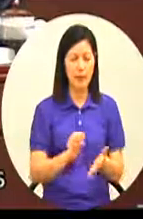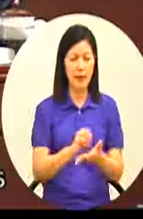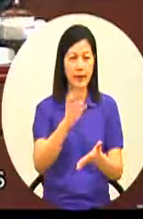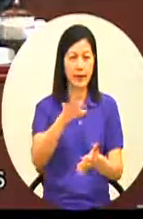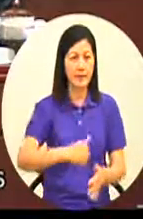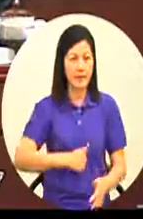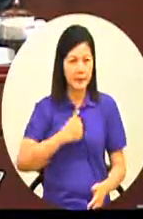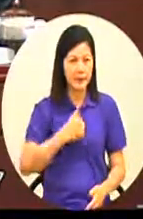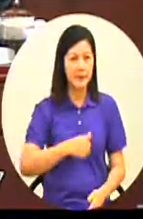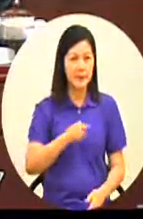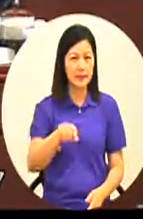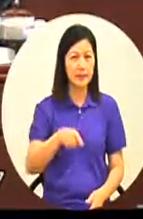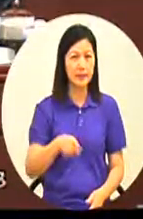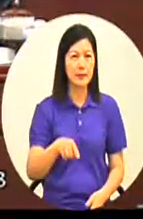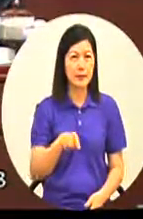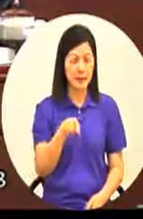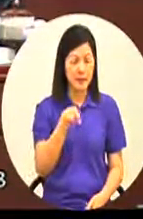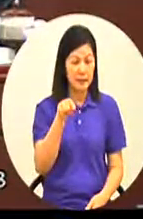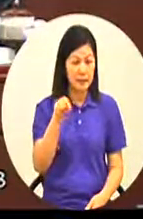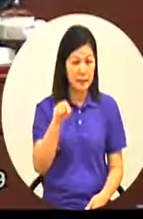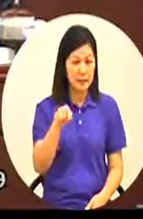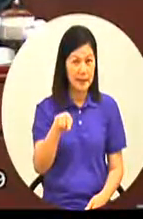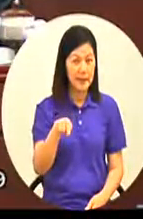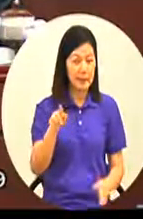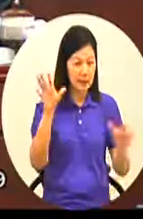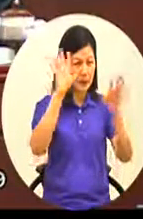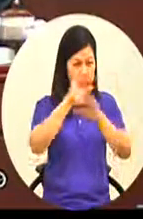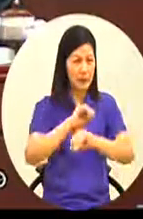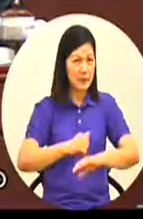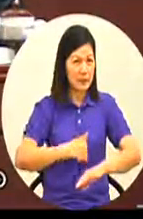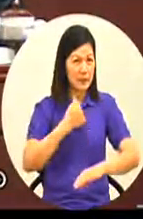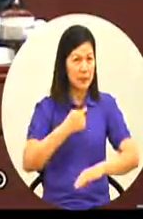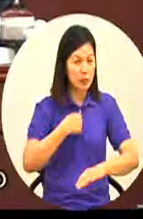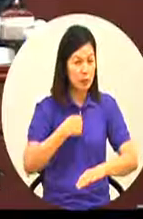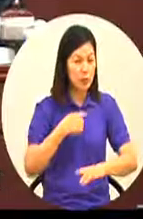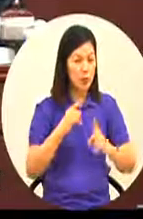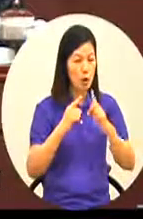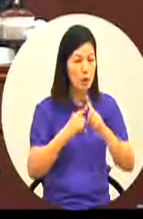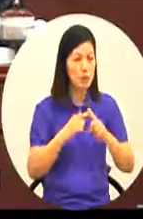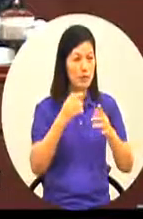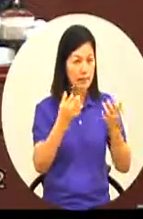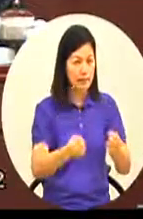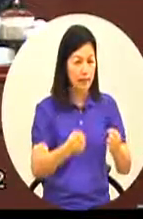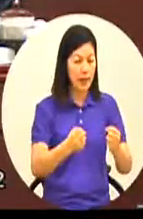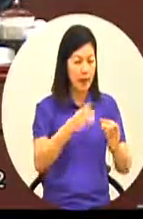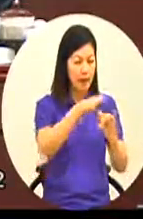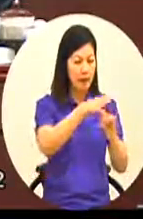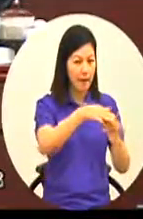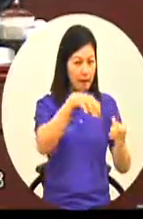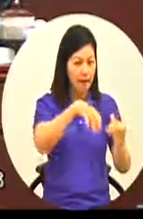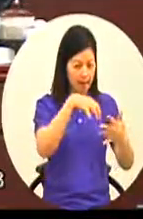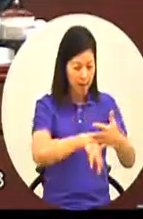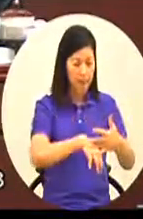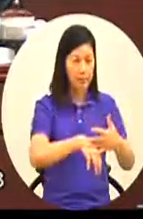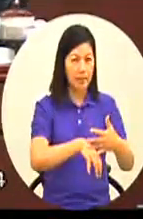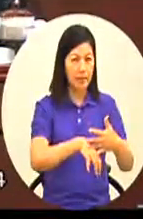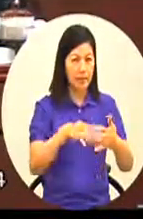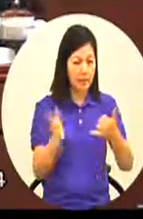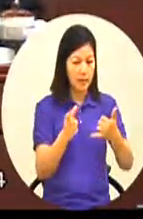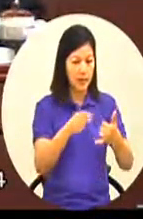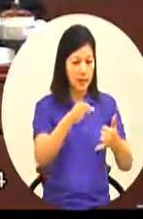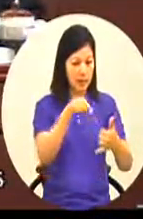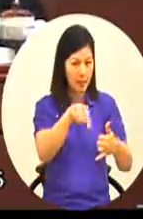实这那几天的晚上，其实我都在殡仪馆的里面。 你讲的是台风天呐、 啊？